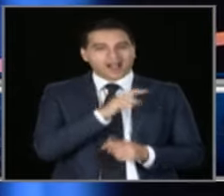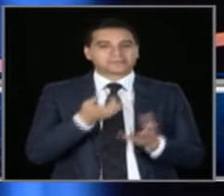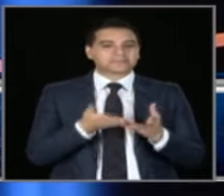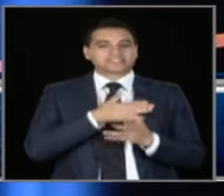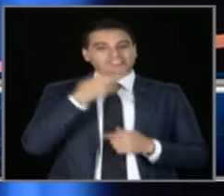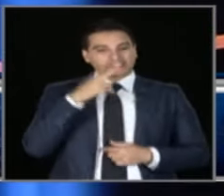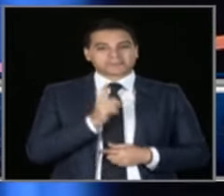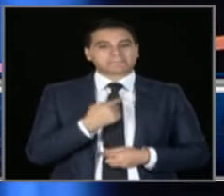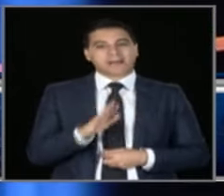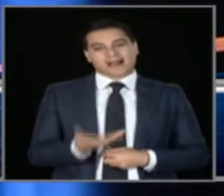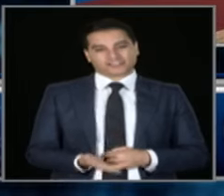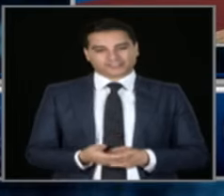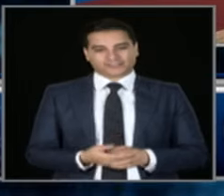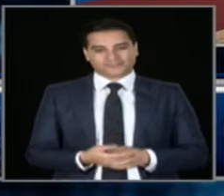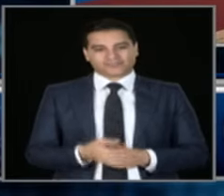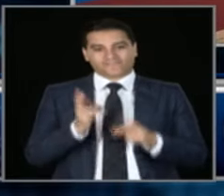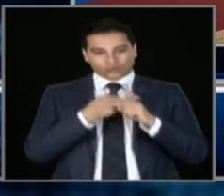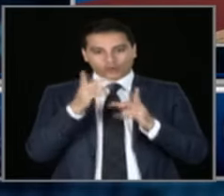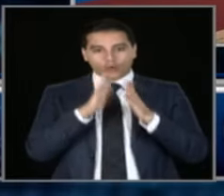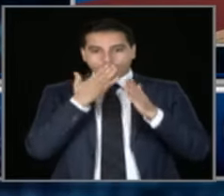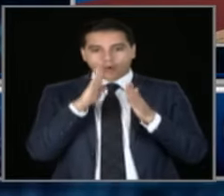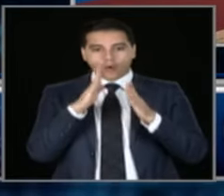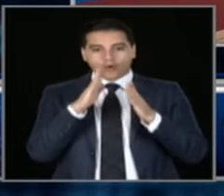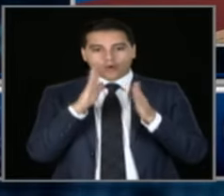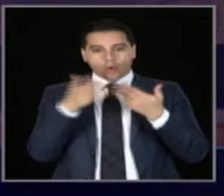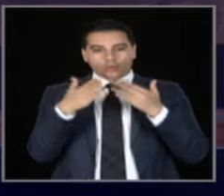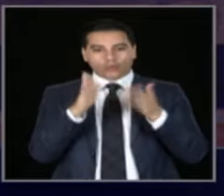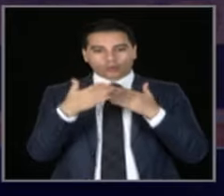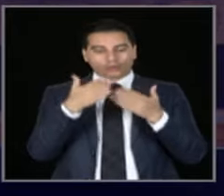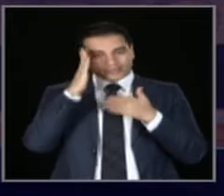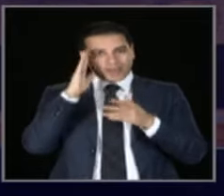تستعجلوش، الأسئلة محتاجة تفكير. هارد لك.